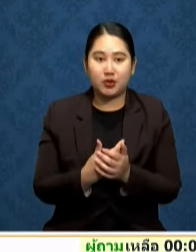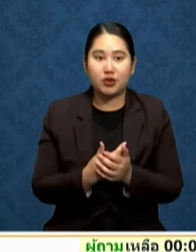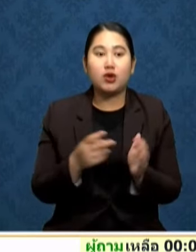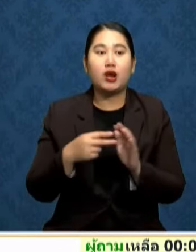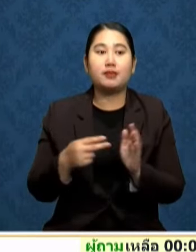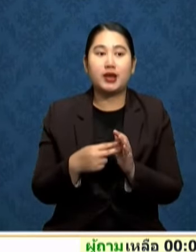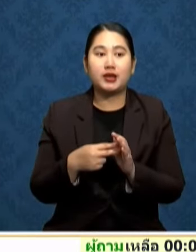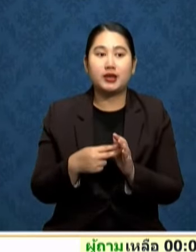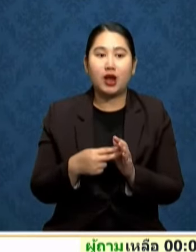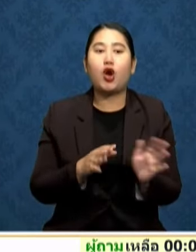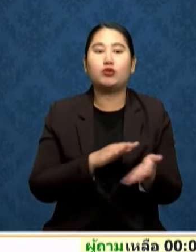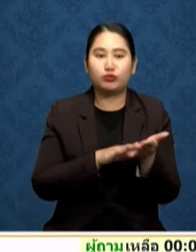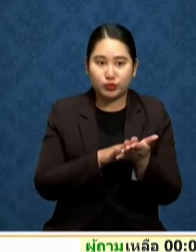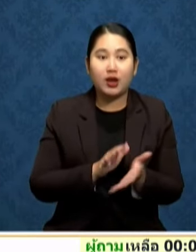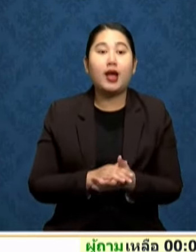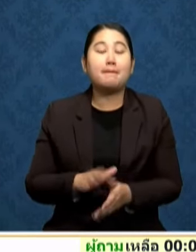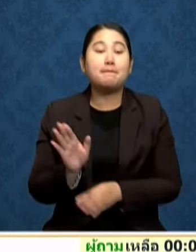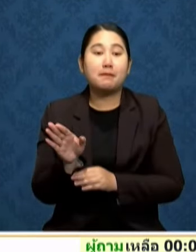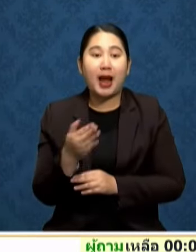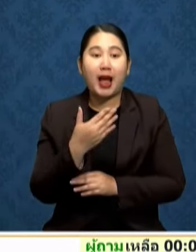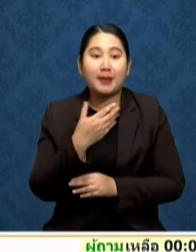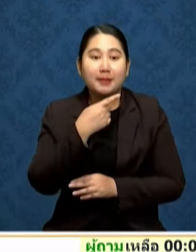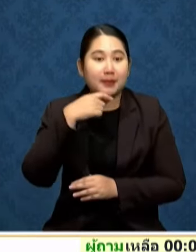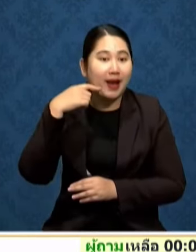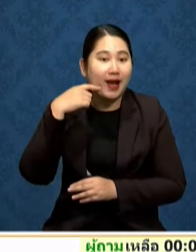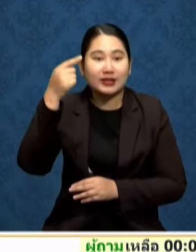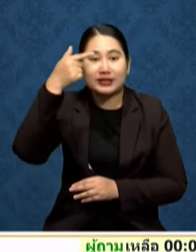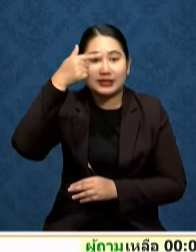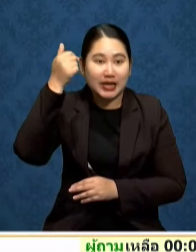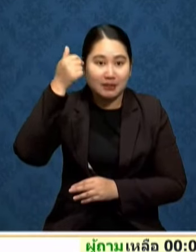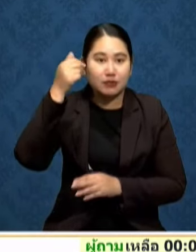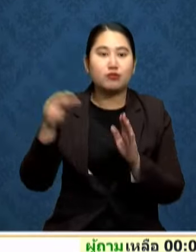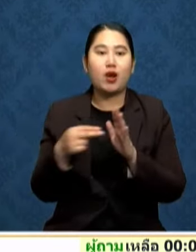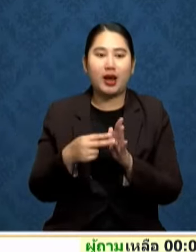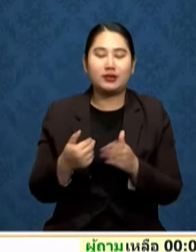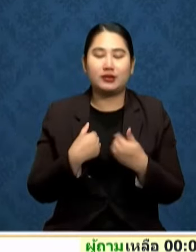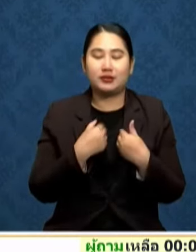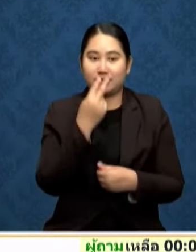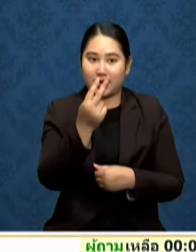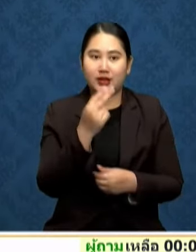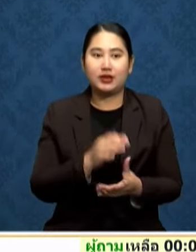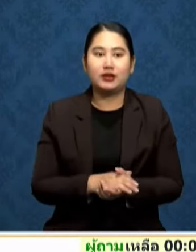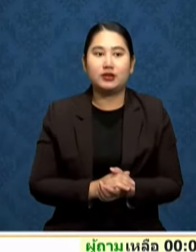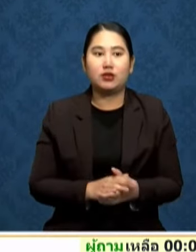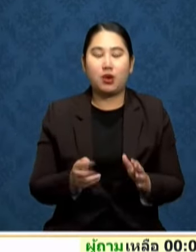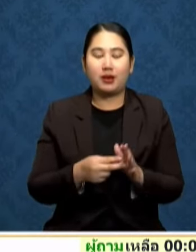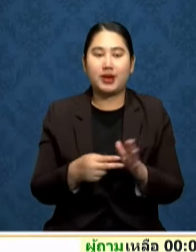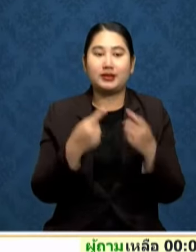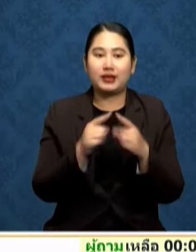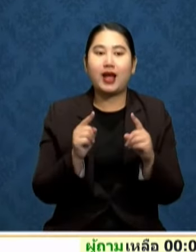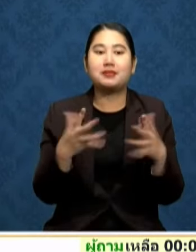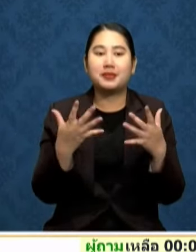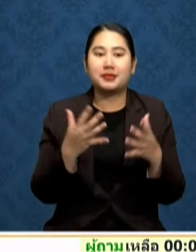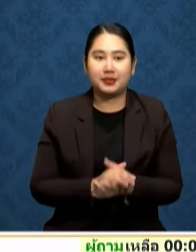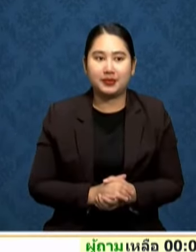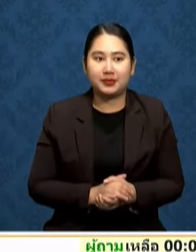ประชากรทั้งหมดเนี่ยคือประชากรปลาหมอคางดำนะครับมีค่าที่ต่ำนะครับแสดงให้เห็นว่าแต่ละประชากรย่อยไม่มีความแตกต่างกันมาก